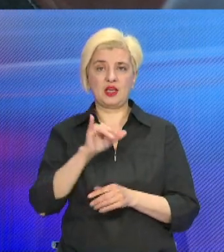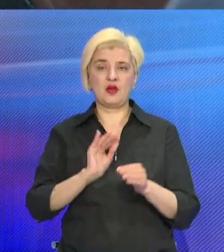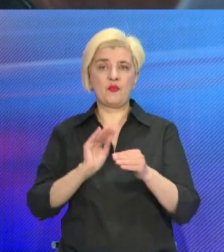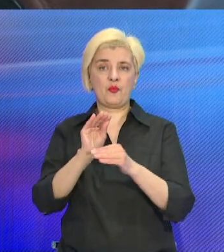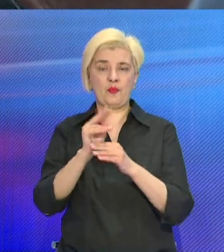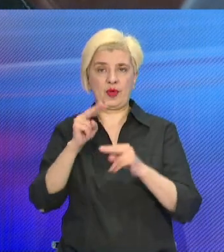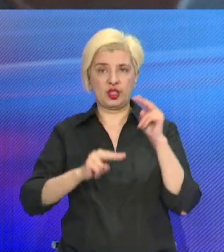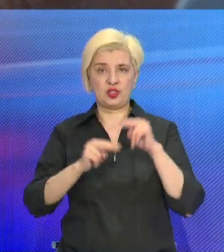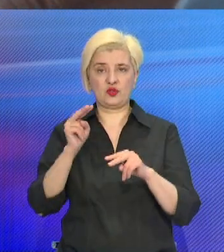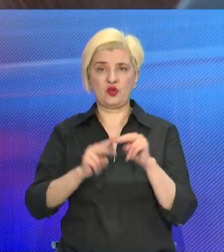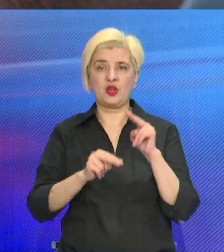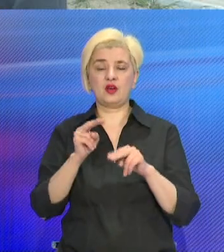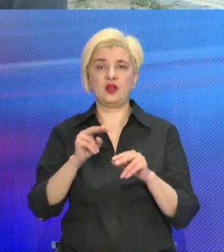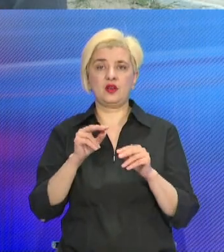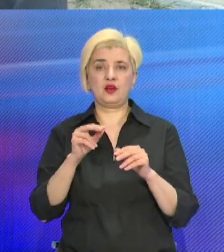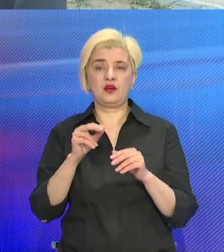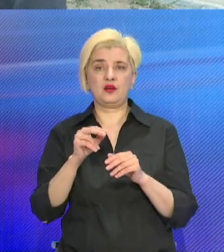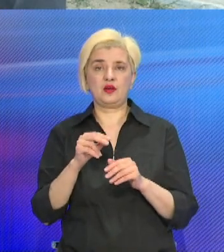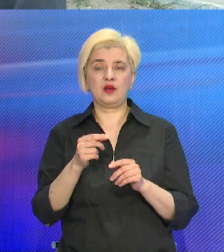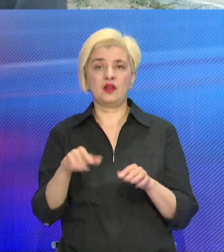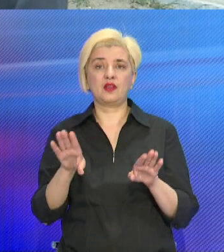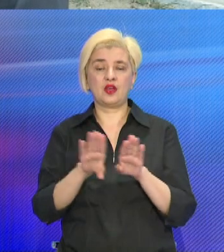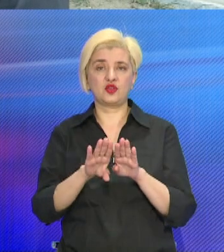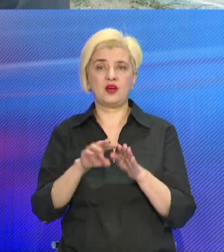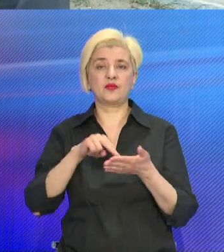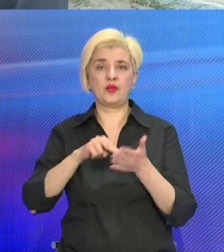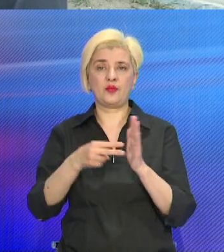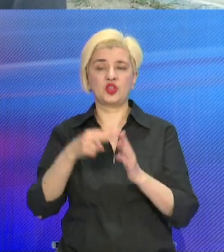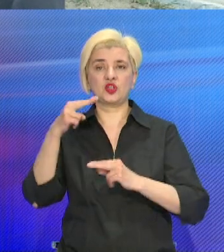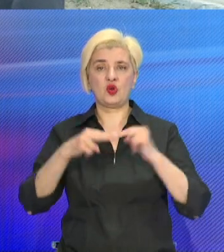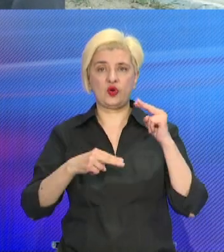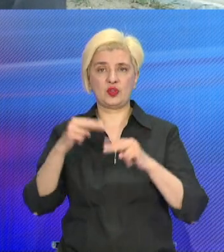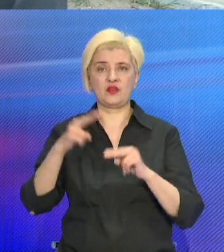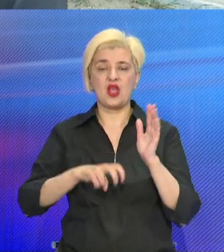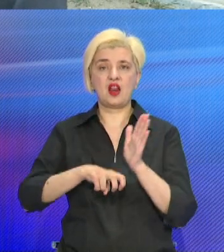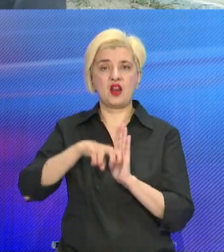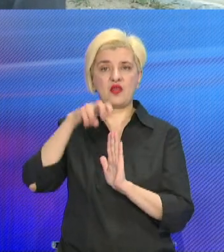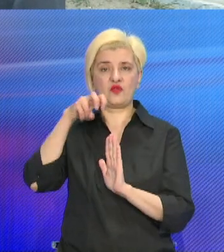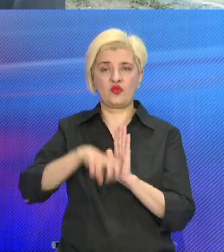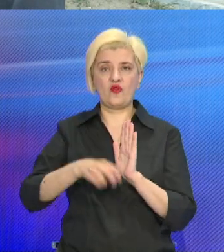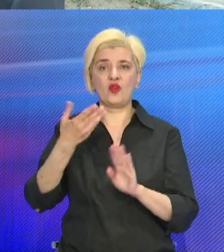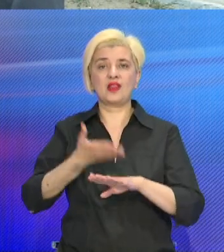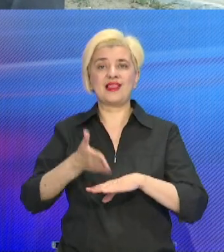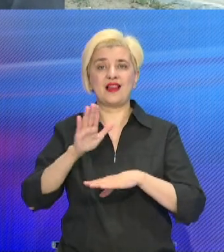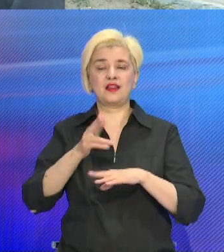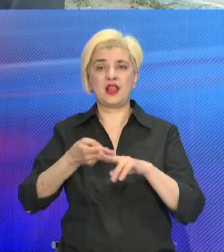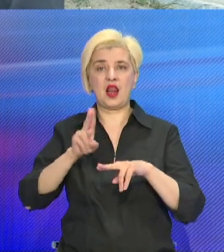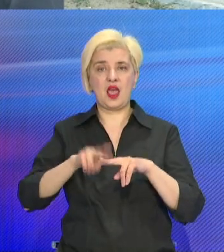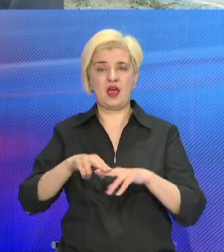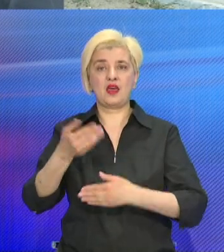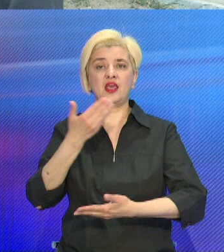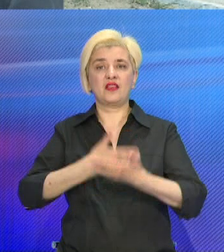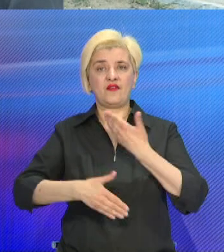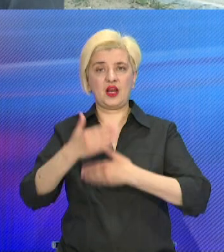пристроили в торце пристройку. Также предусмотрено строительство лифтов для инвалидов. Лифты